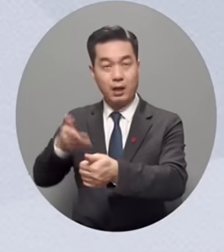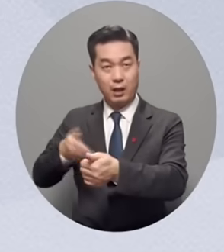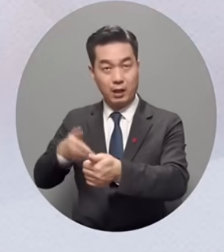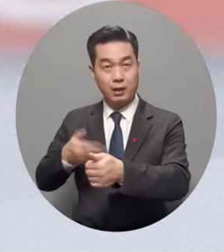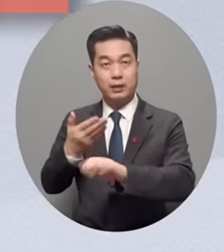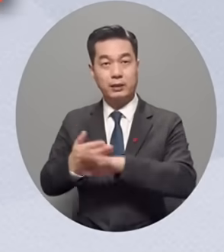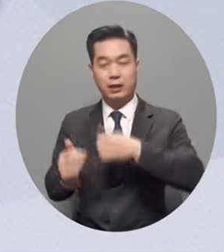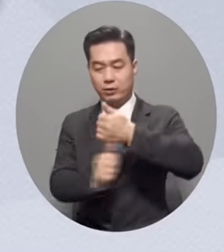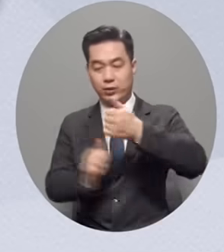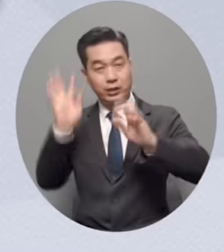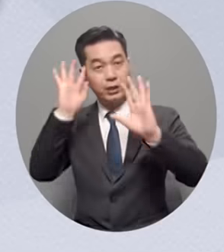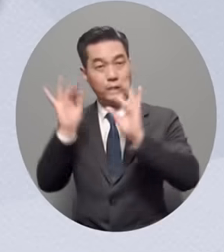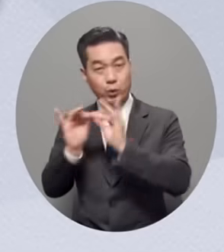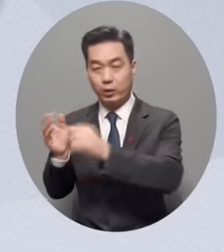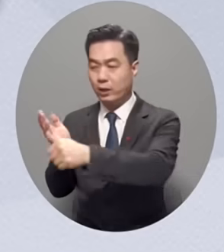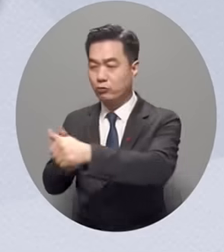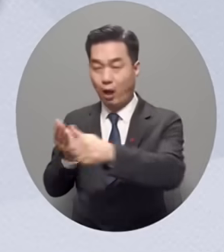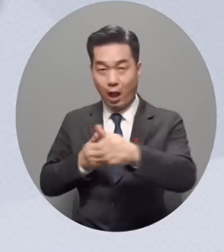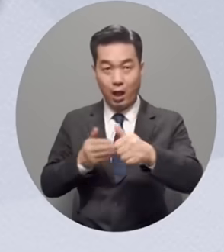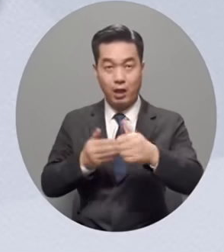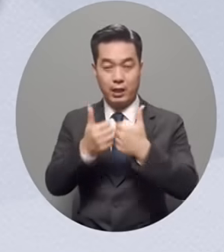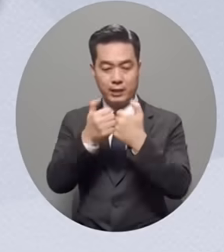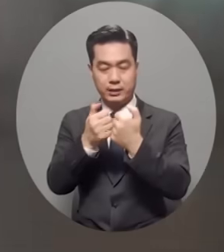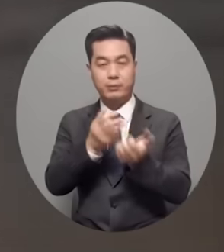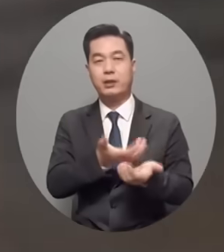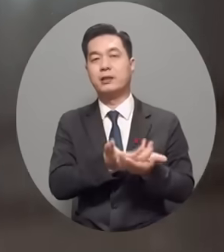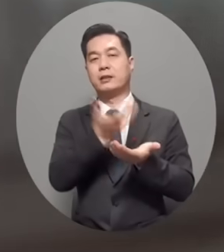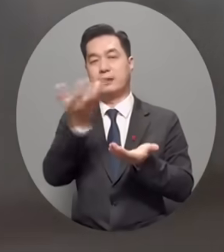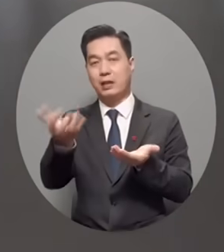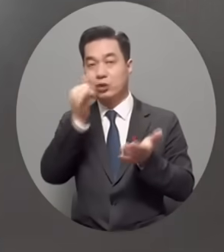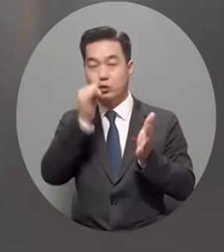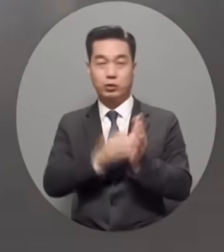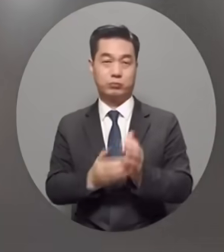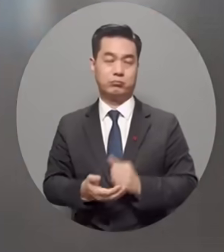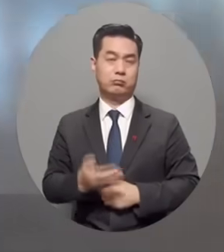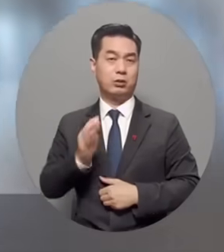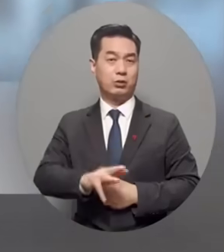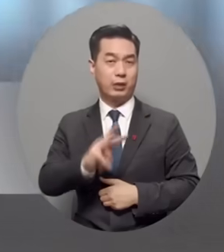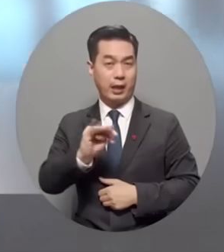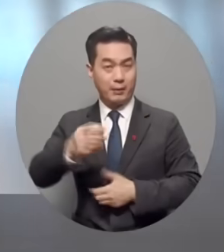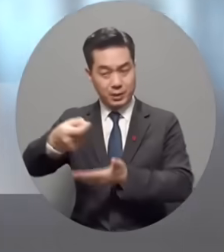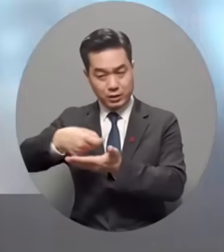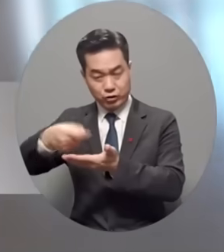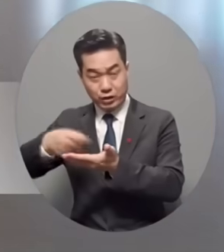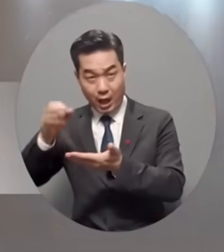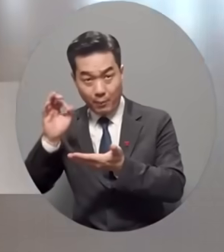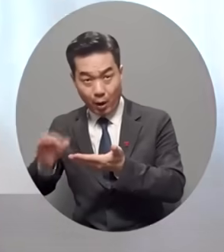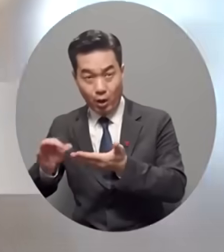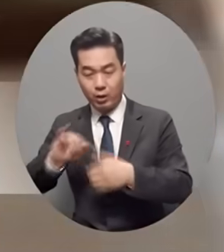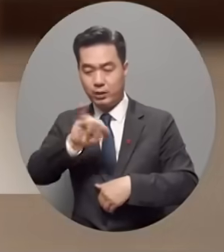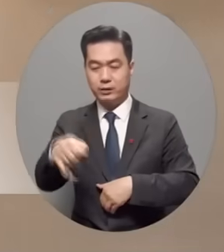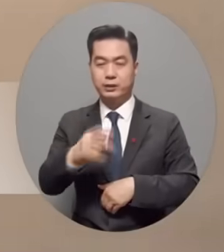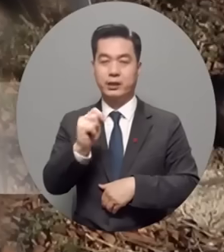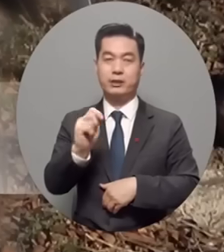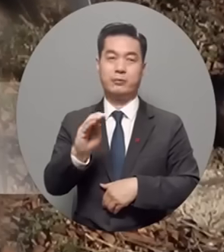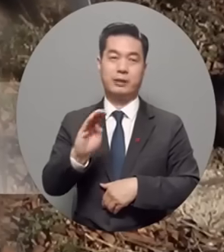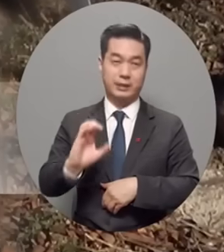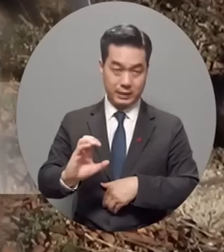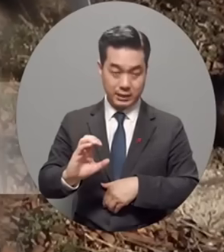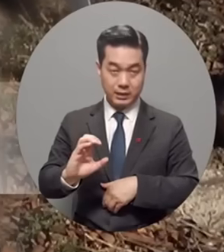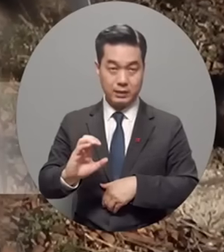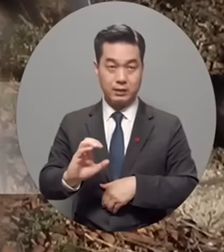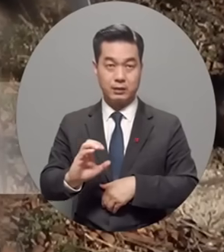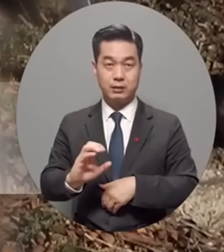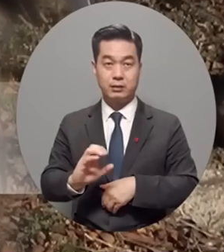위원들의 동의를 구한 뒤 심의 대상에 올렸습니다. 그런데 MBC 취재 결과 JTBC 보도에 대한 심의를